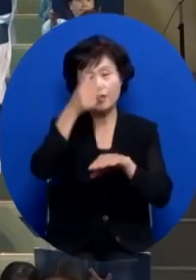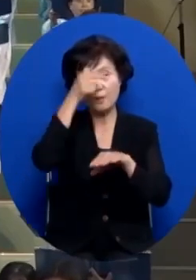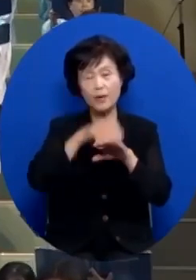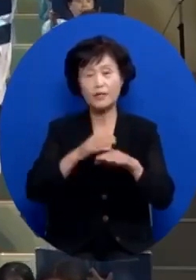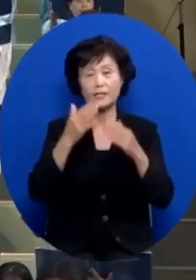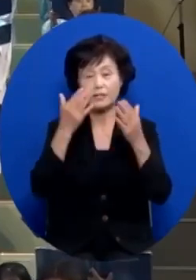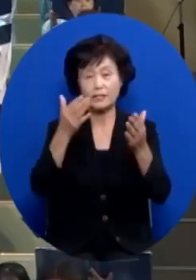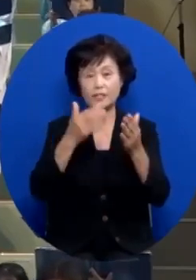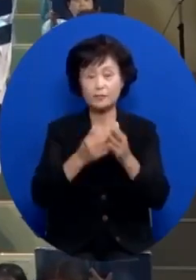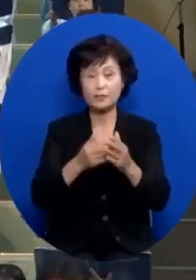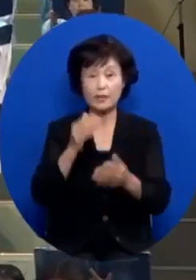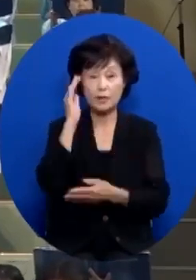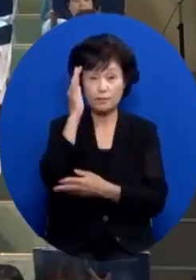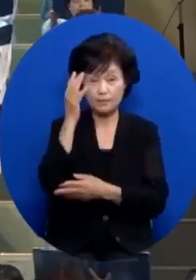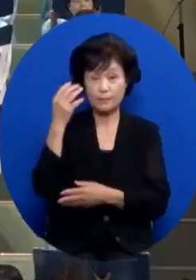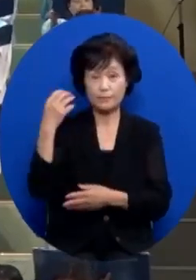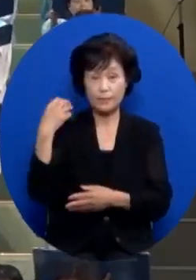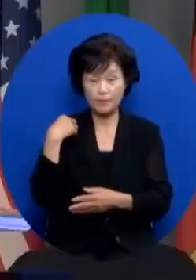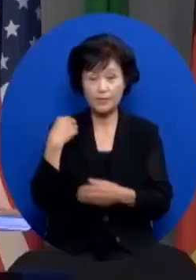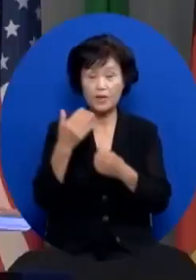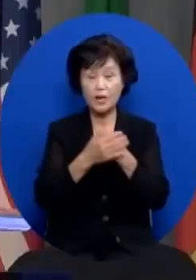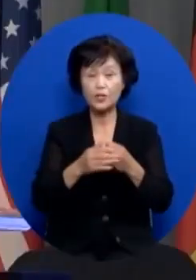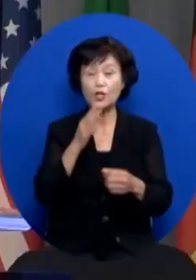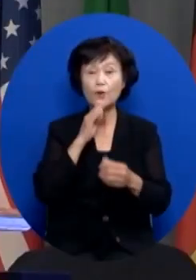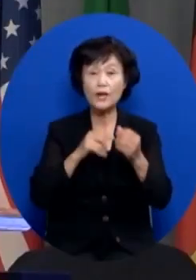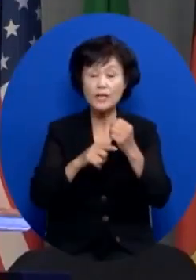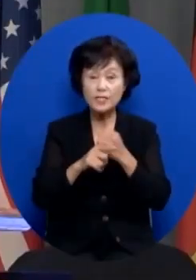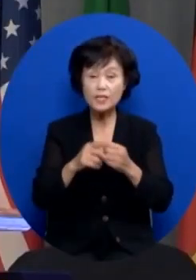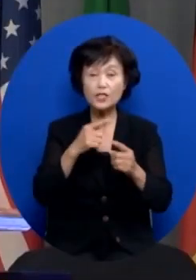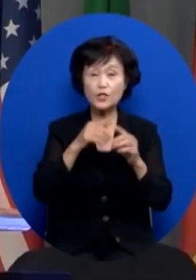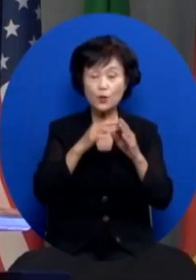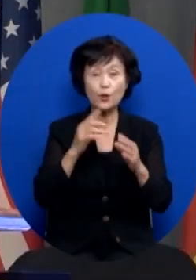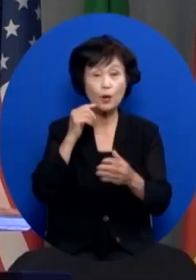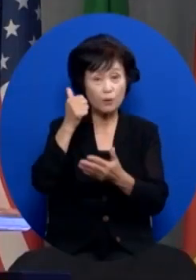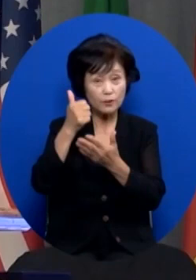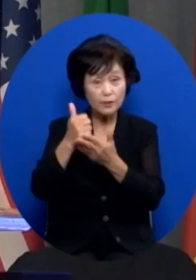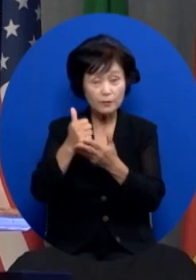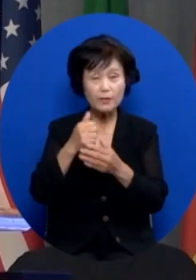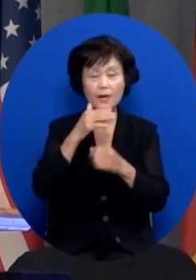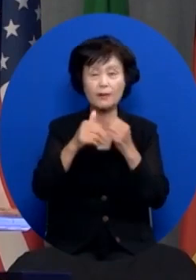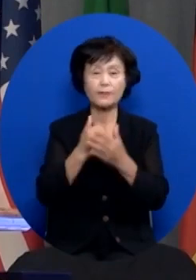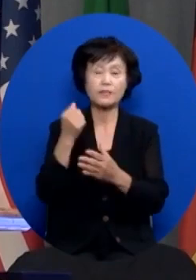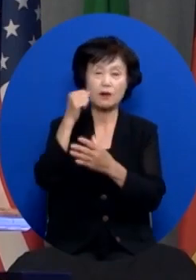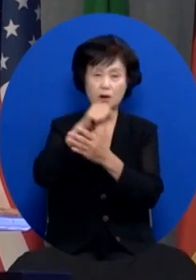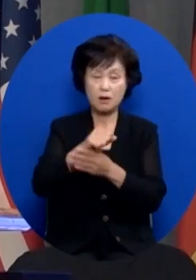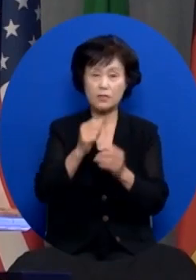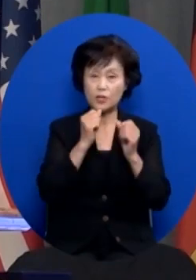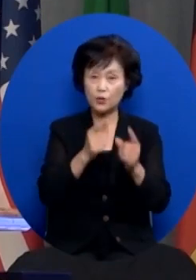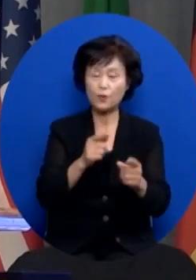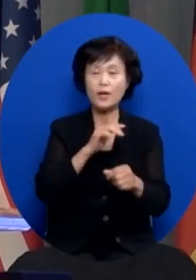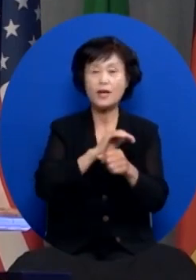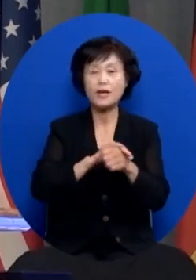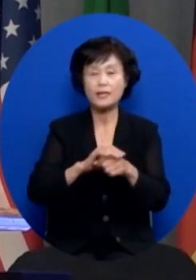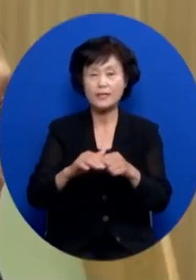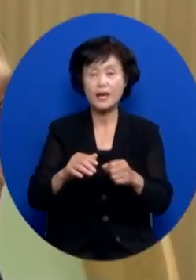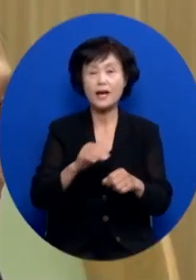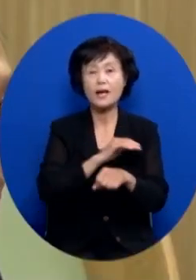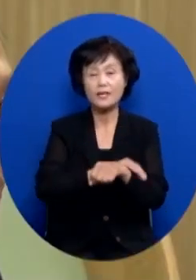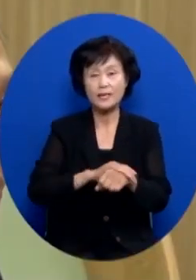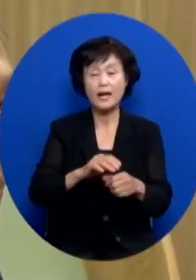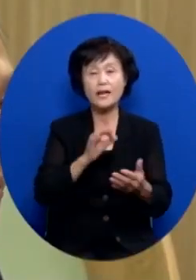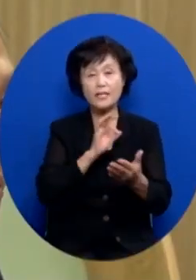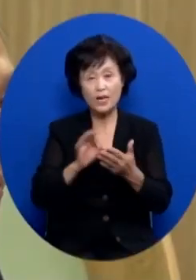이날 예배에서 말씀을 전한 은혜와 진리교회 조용목 목사는 하나님께서 허락하신 기회를 잘 선용하여